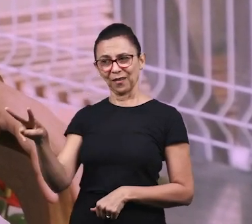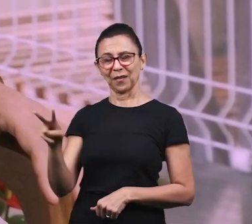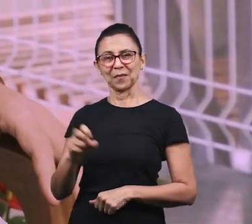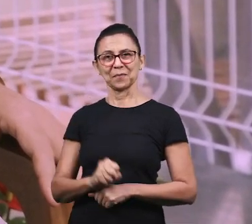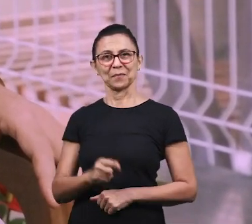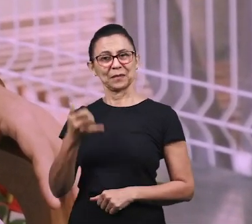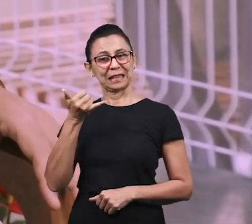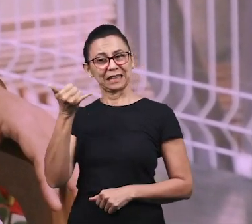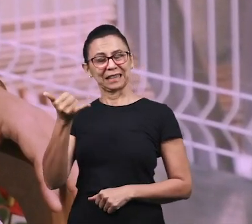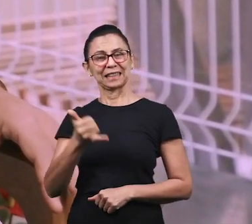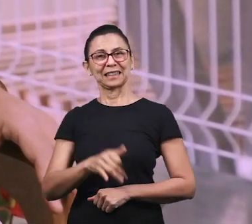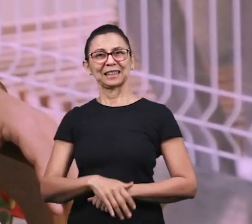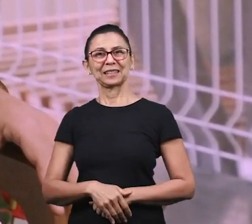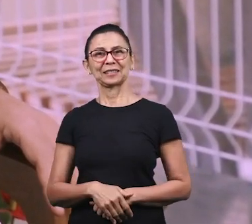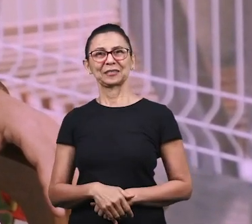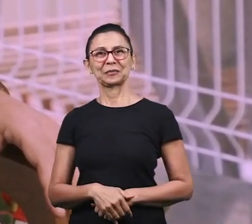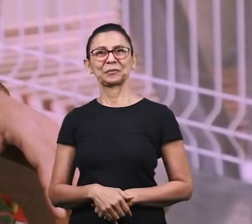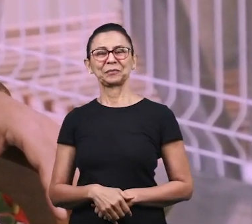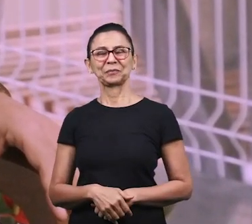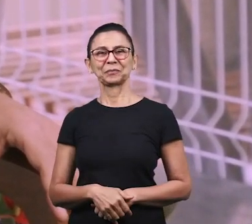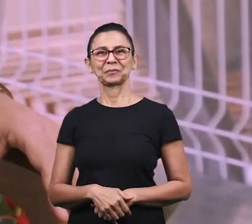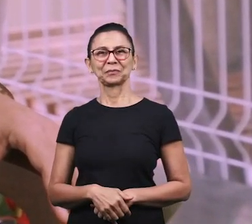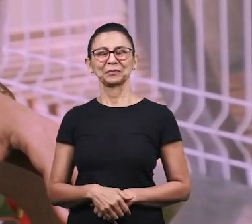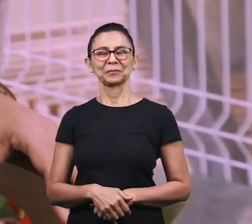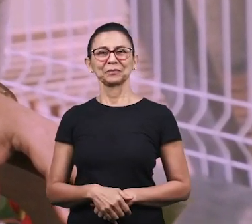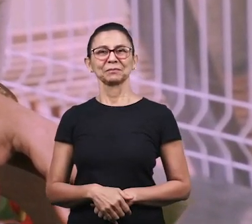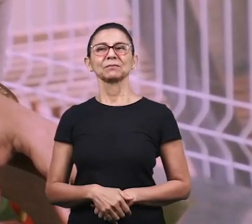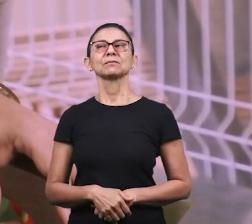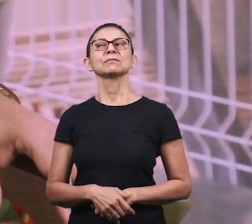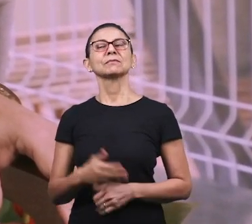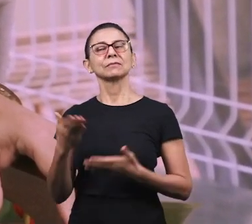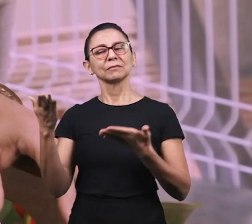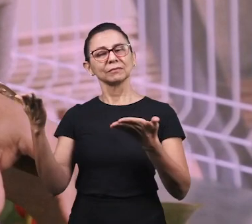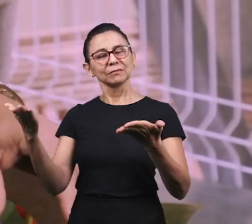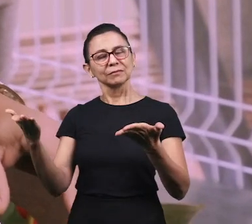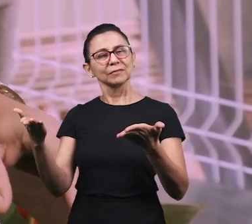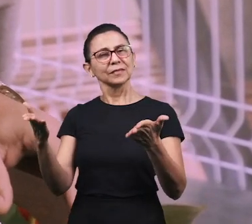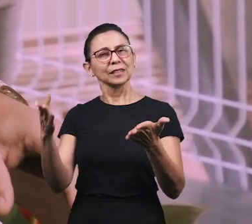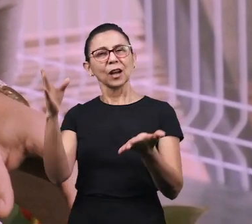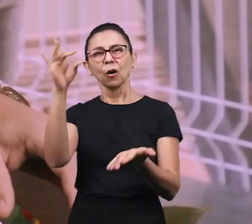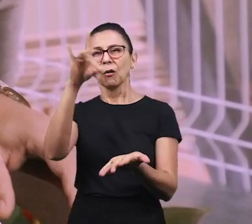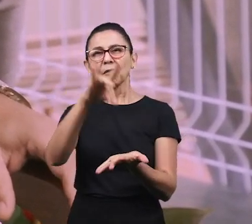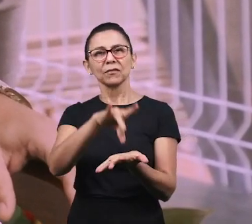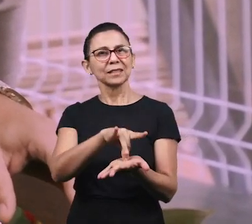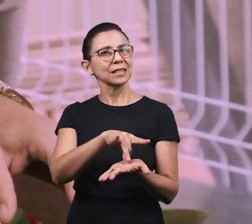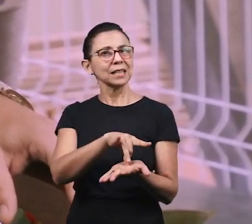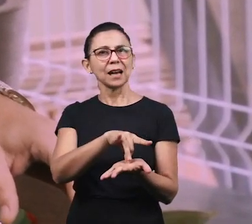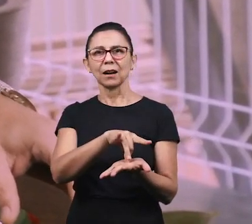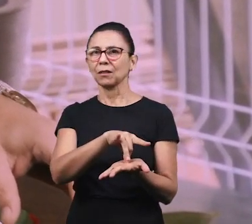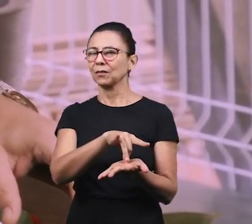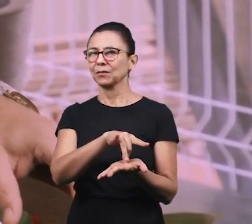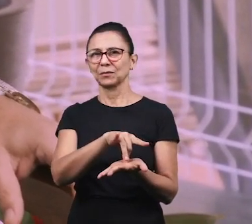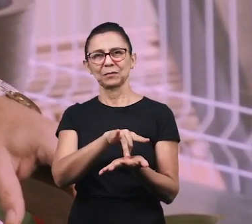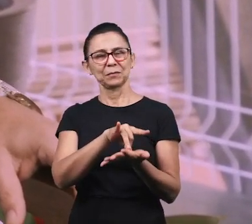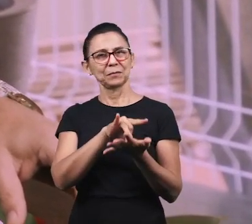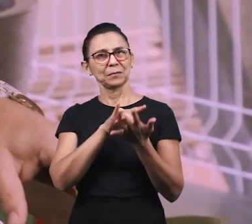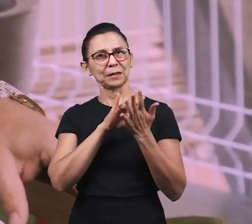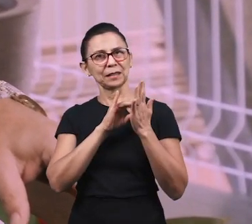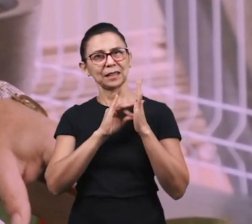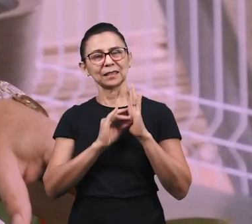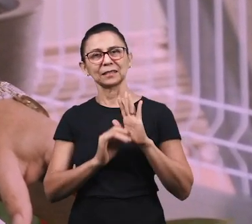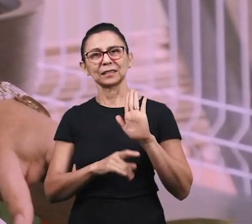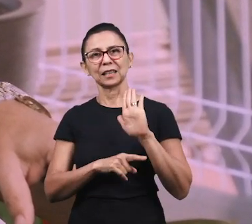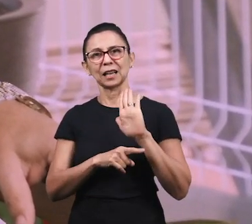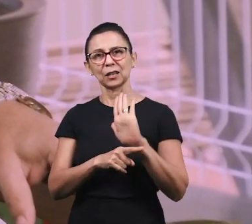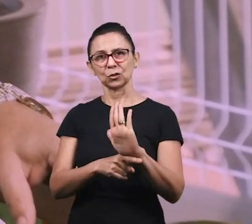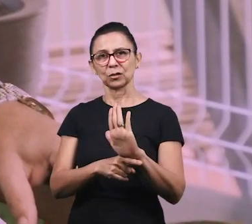0800 60 7 30 76. Ce numéro est exclusif pour répondre à tous